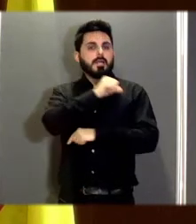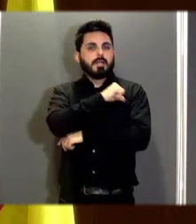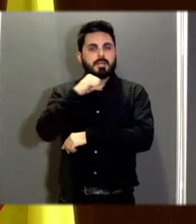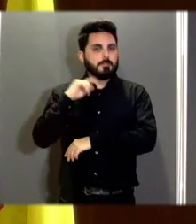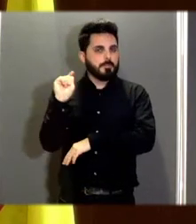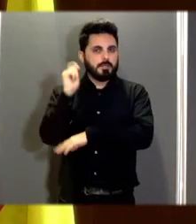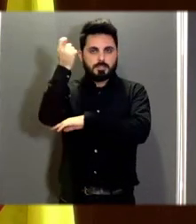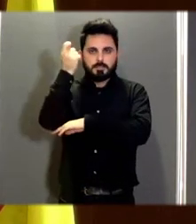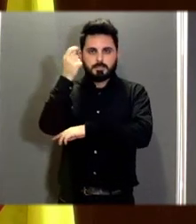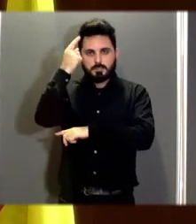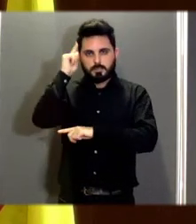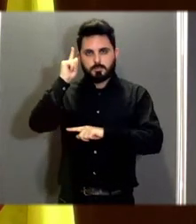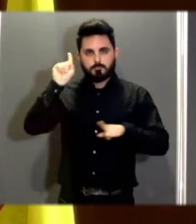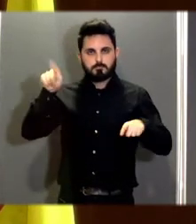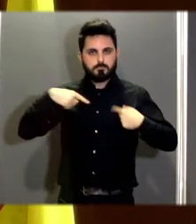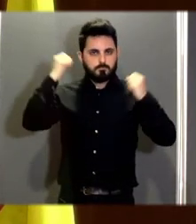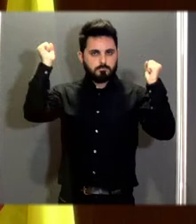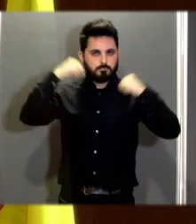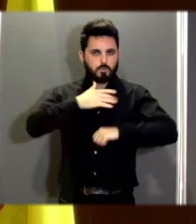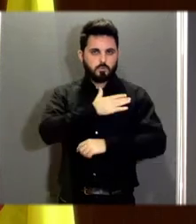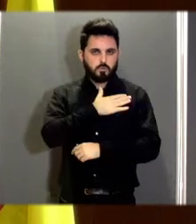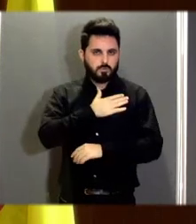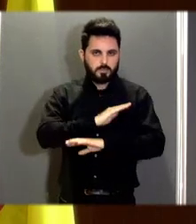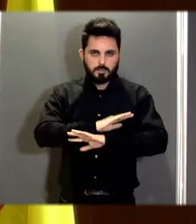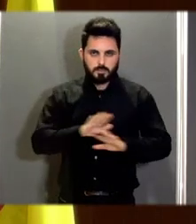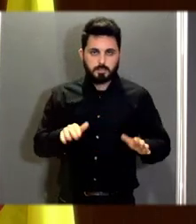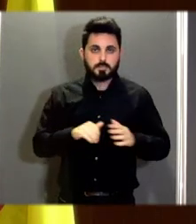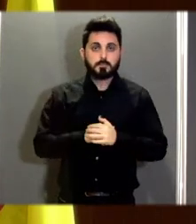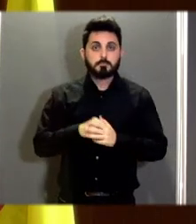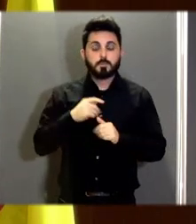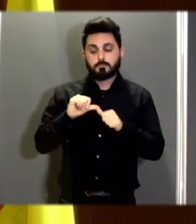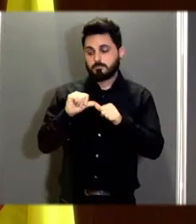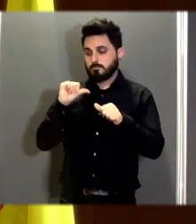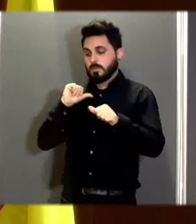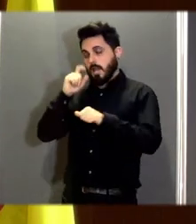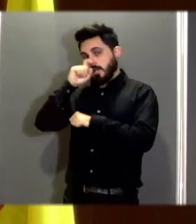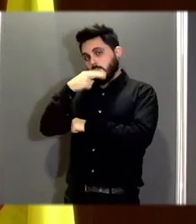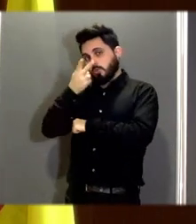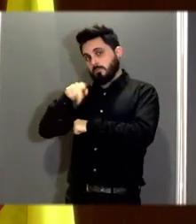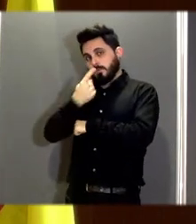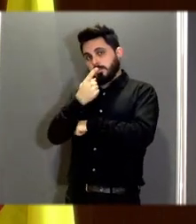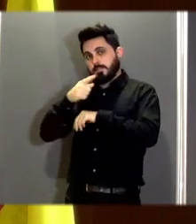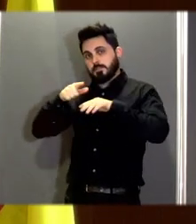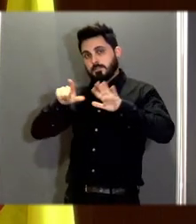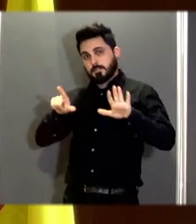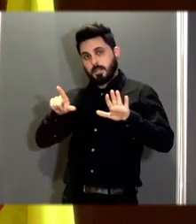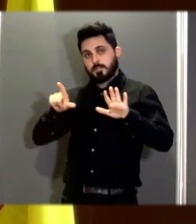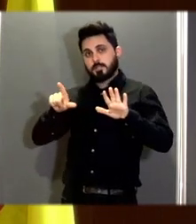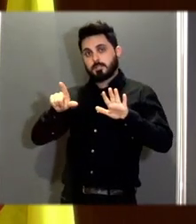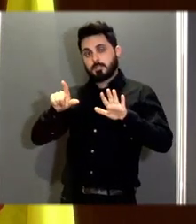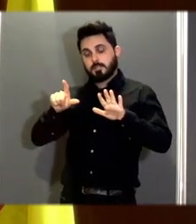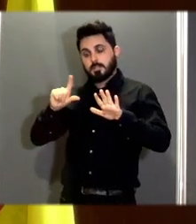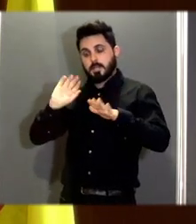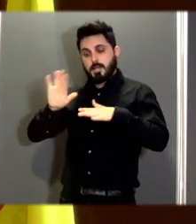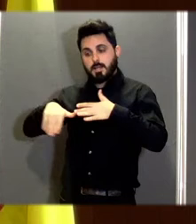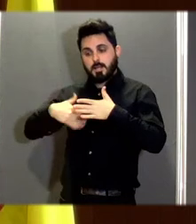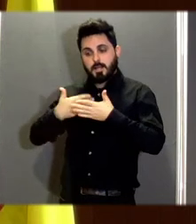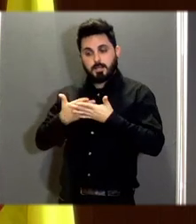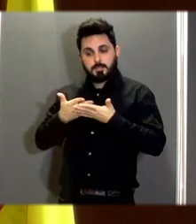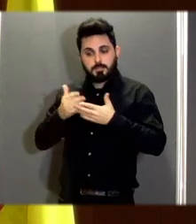àmbits fonamentals. El primer, aprenentatges del 2017 i del, diguem-ne, aquest primer